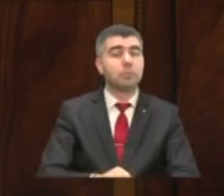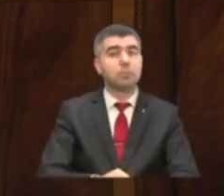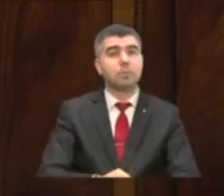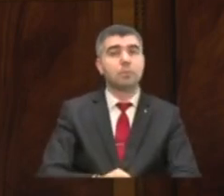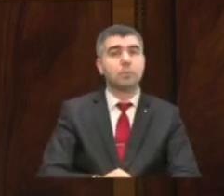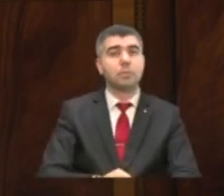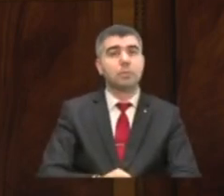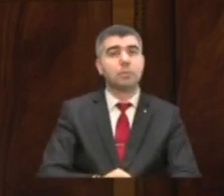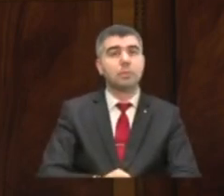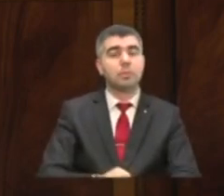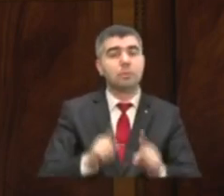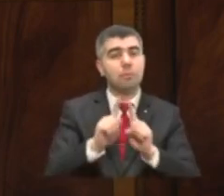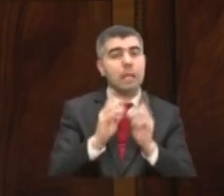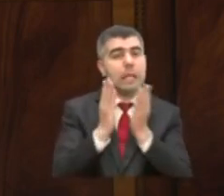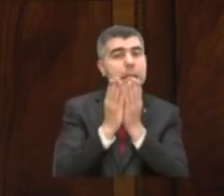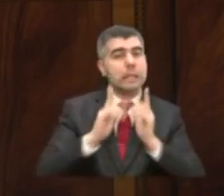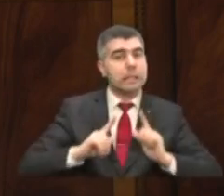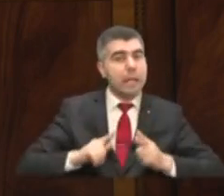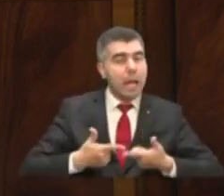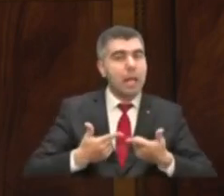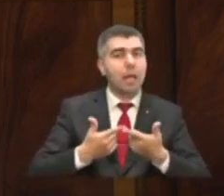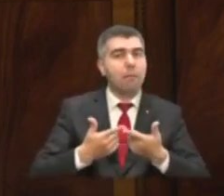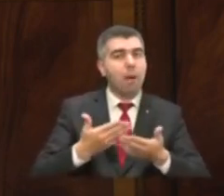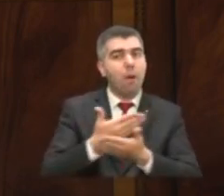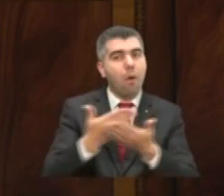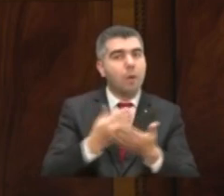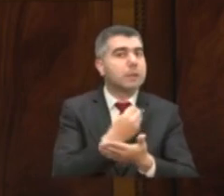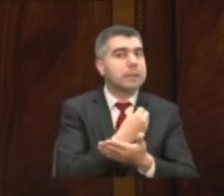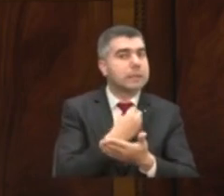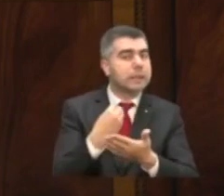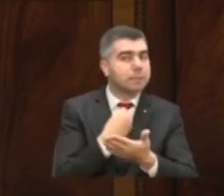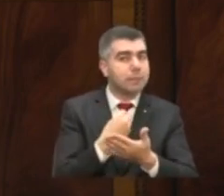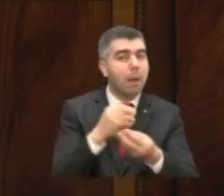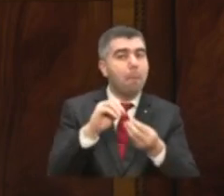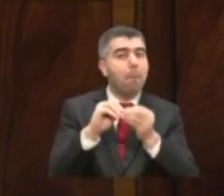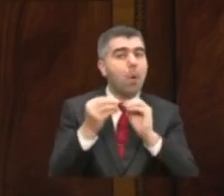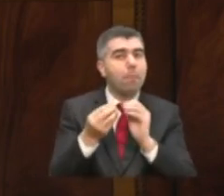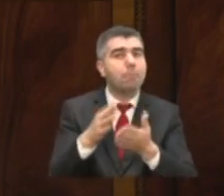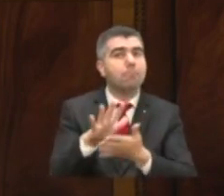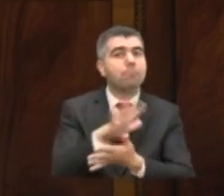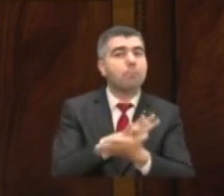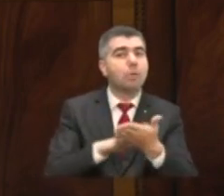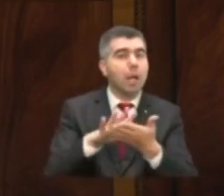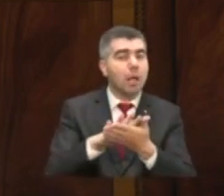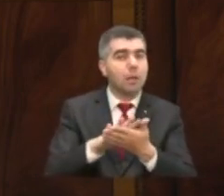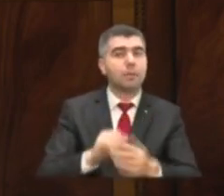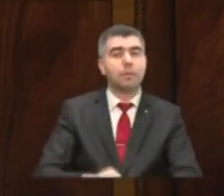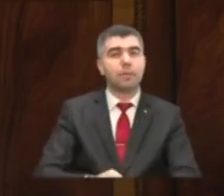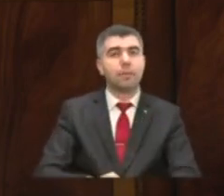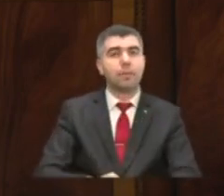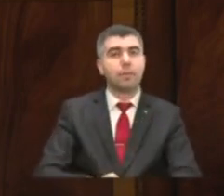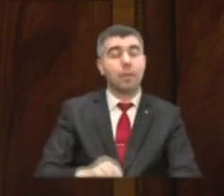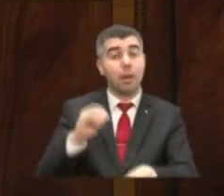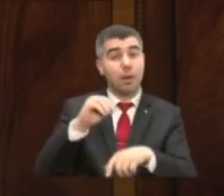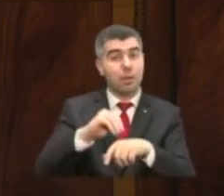فيما يتعلق بقطاعي التعليم والصحة، لتقويم هذه الاختلالات واستدراك الخصاصات المسجلة. وأريد السيد